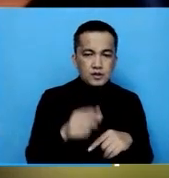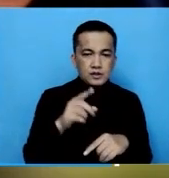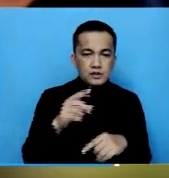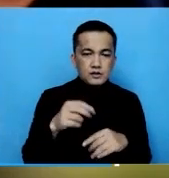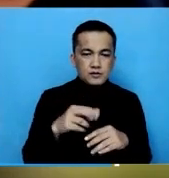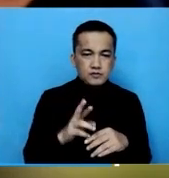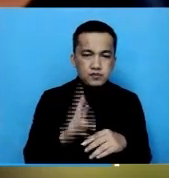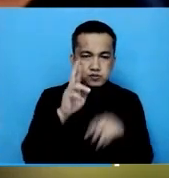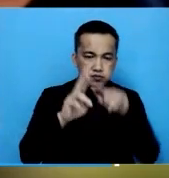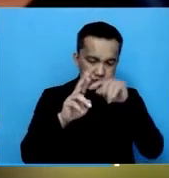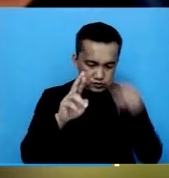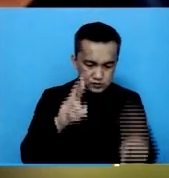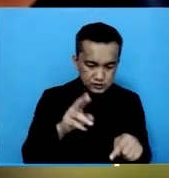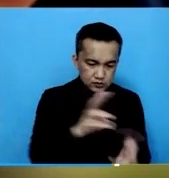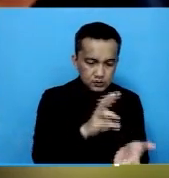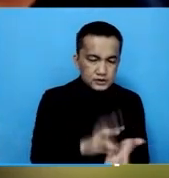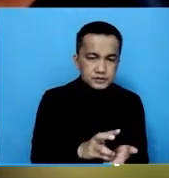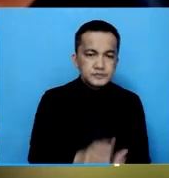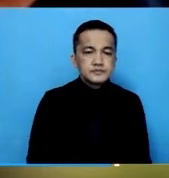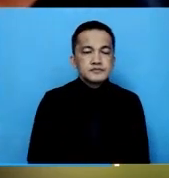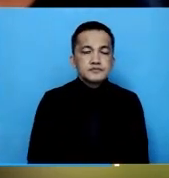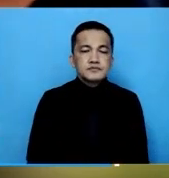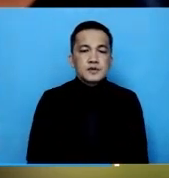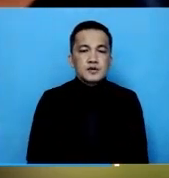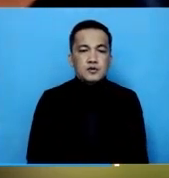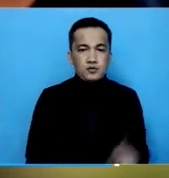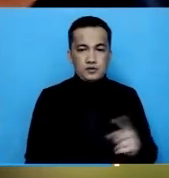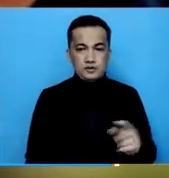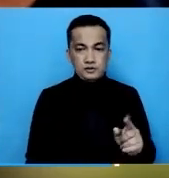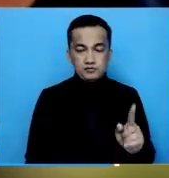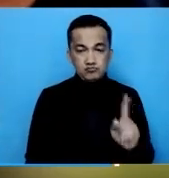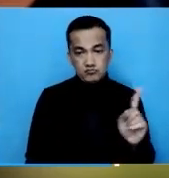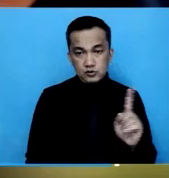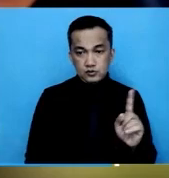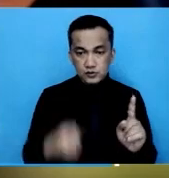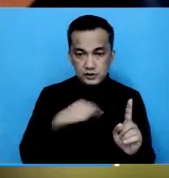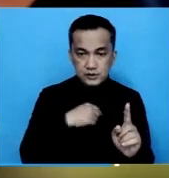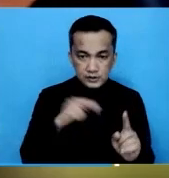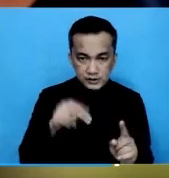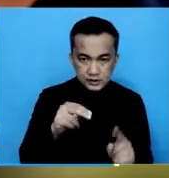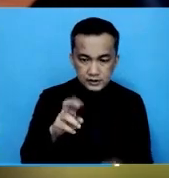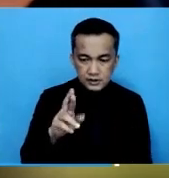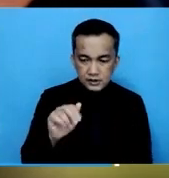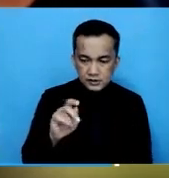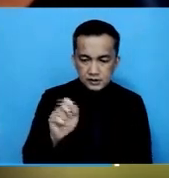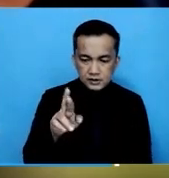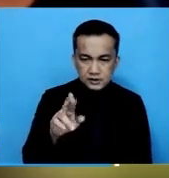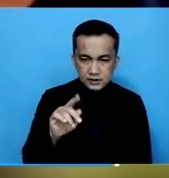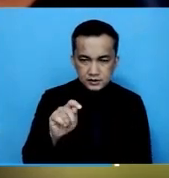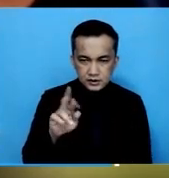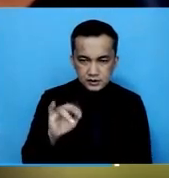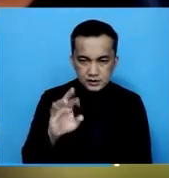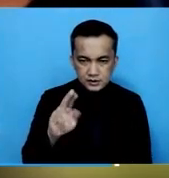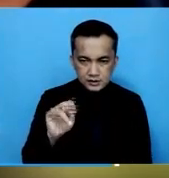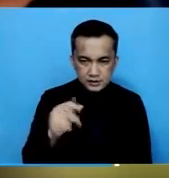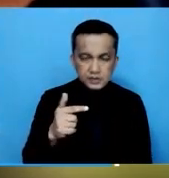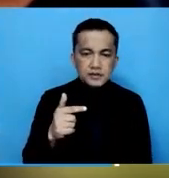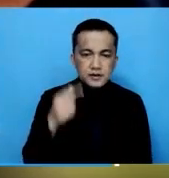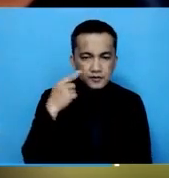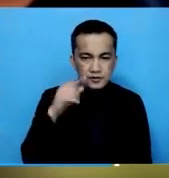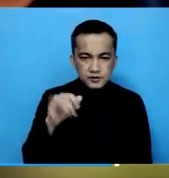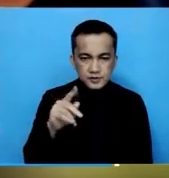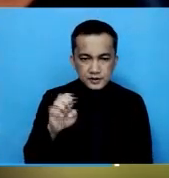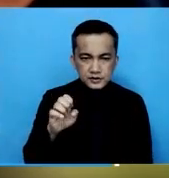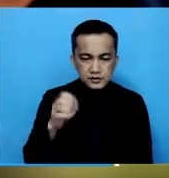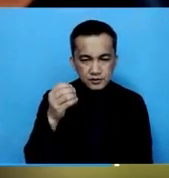na to. So ang isang kailangan talaga ng bansa natin ay magkaroon tayo ng radar tracking for space objects. So ito yung